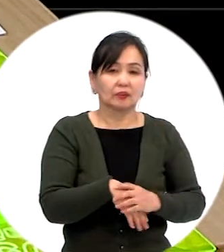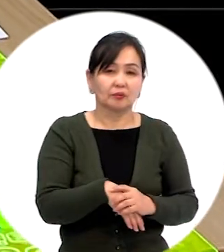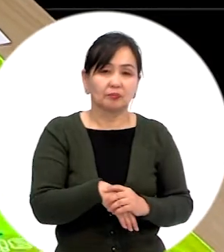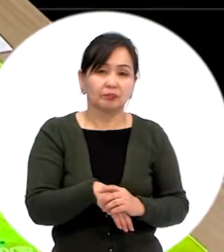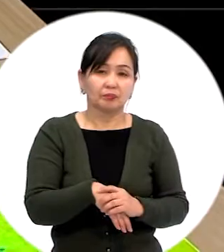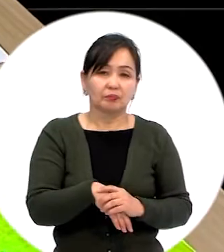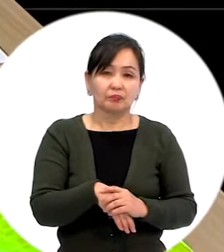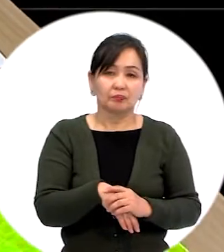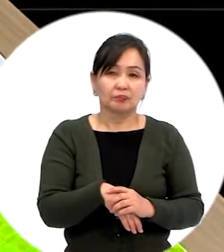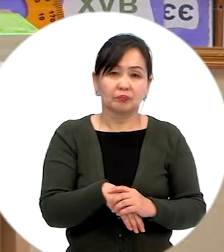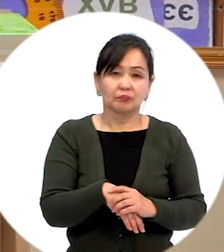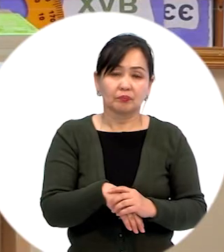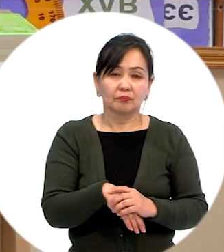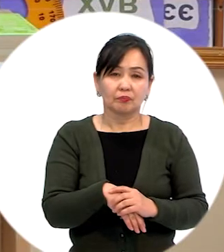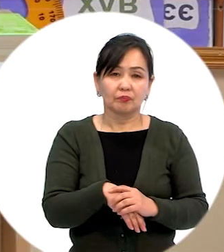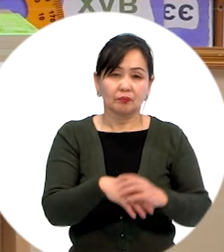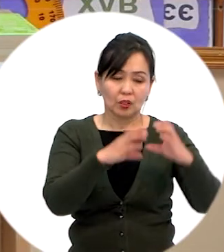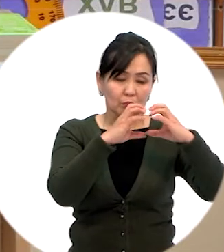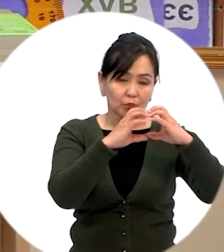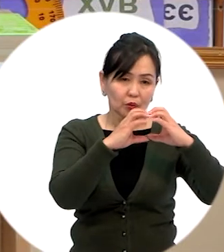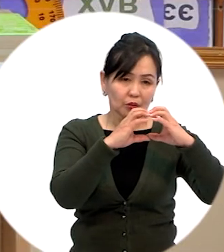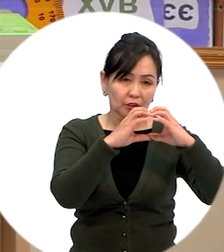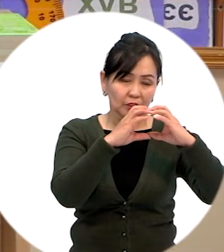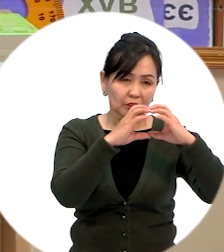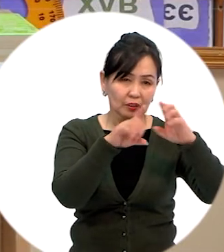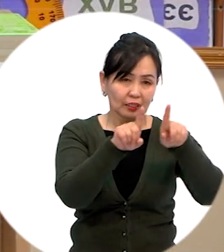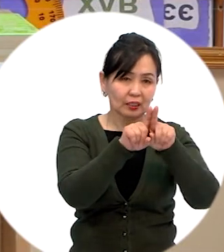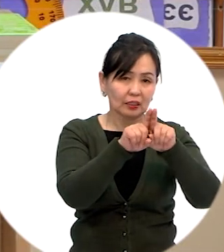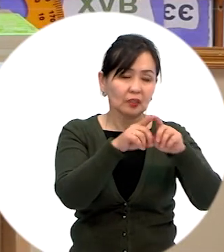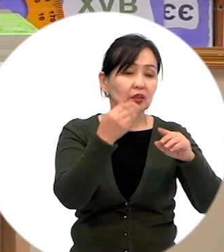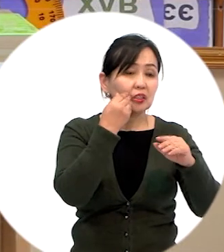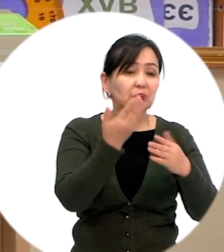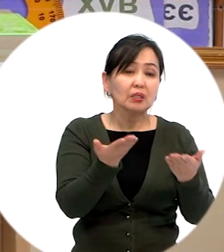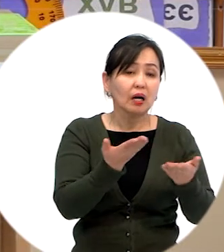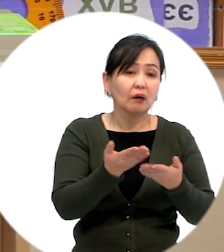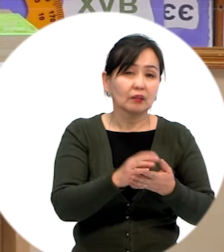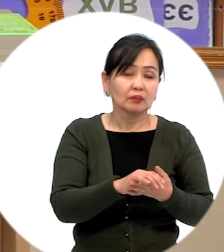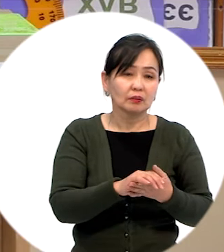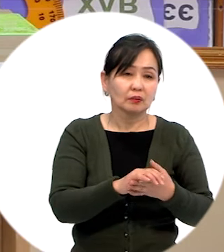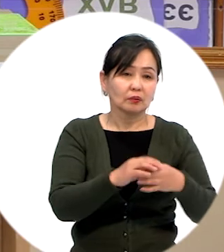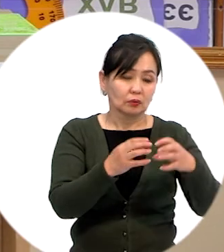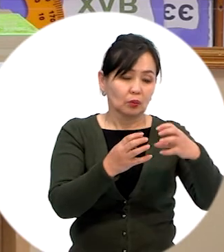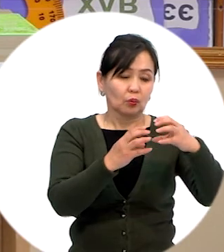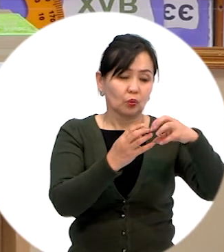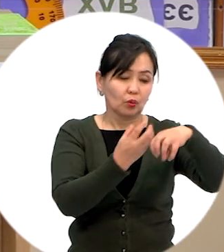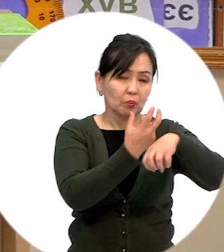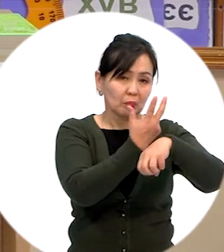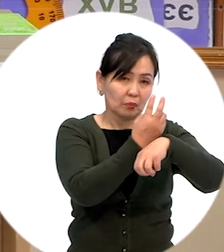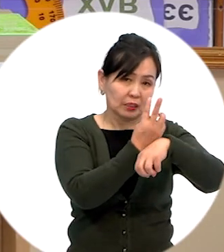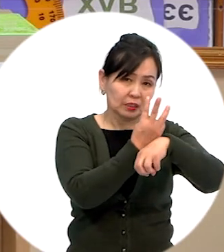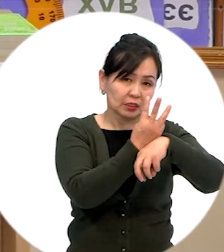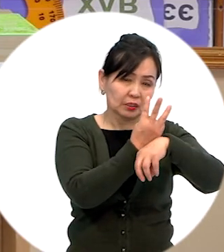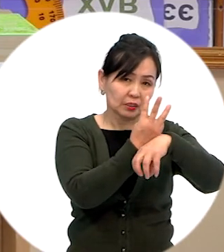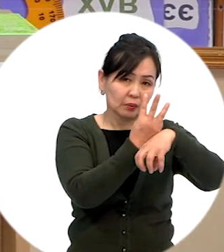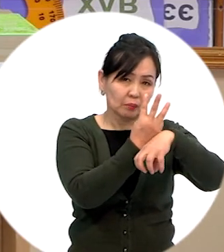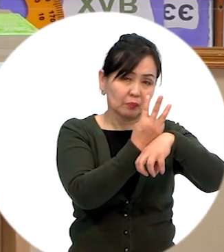нүдэнд байрлуулах юм байна. За эндээс олыг бүгдээрээ бөөрөнхий мөртлөө жимс. За энэ